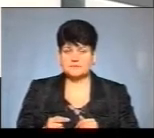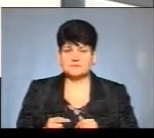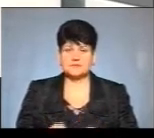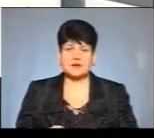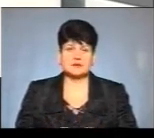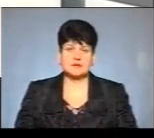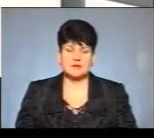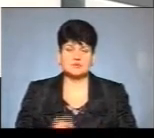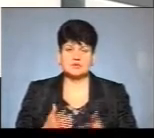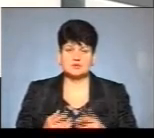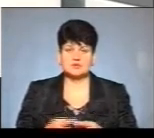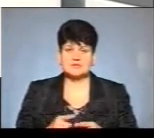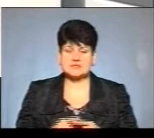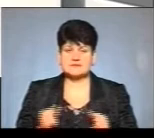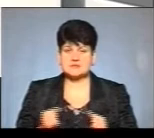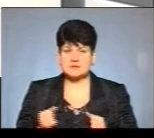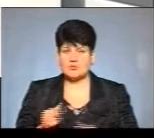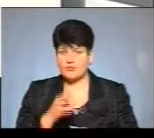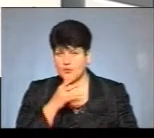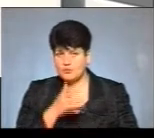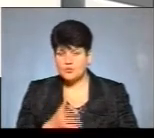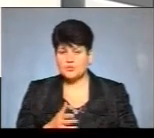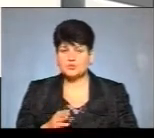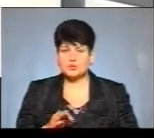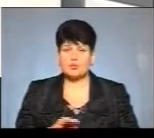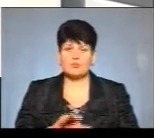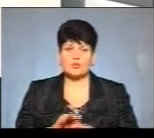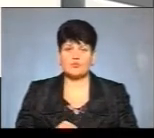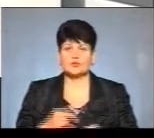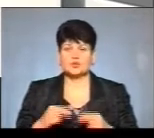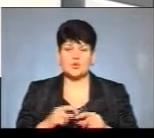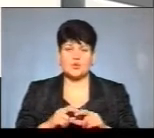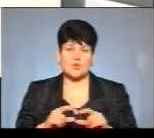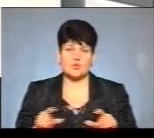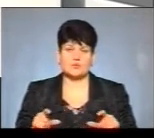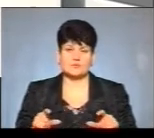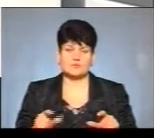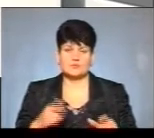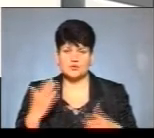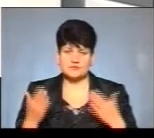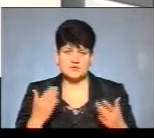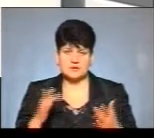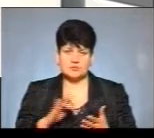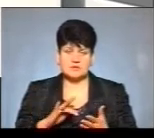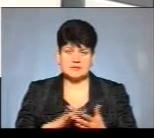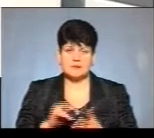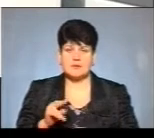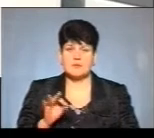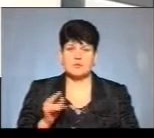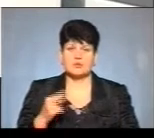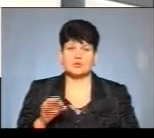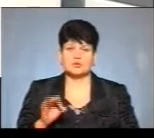Також, якщо це в зимову пору, то проводимо в торгово-розважальному центрі